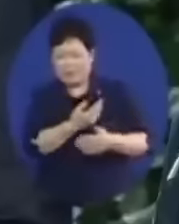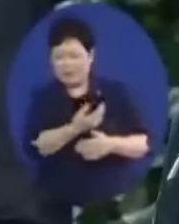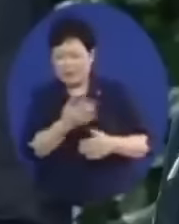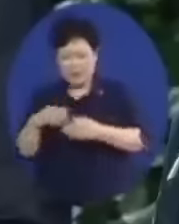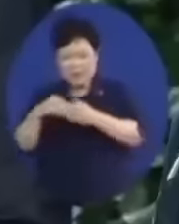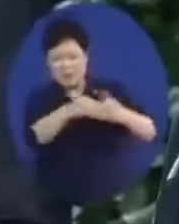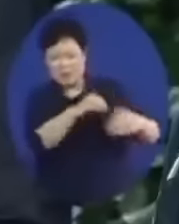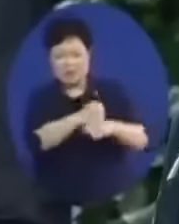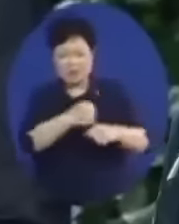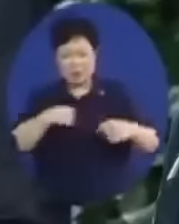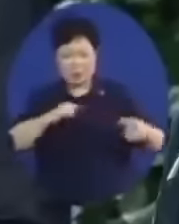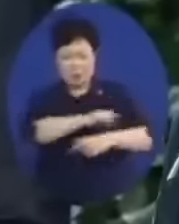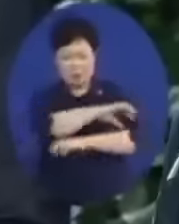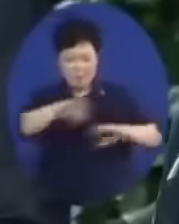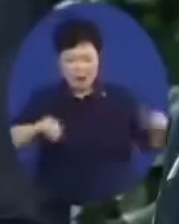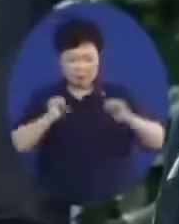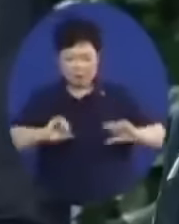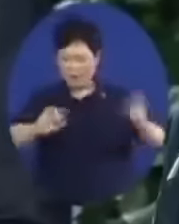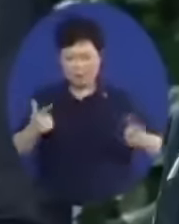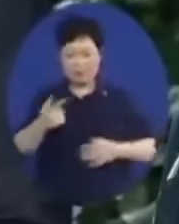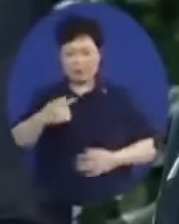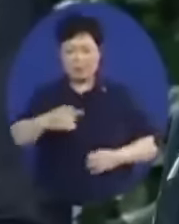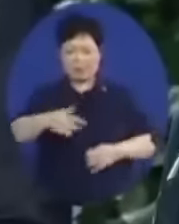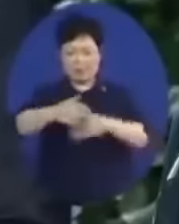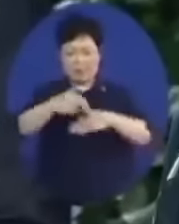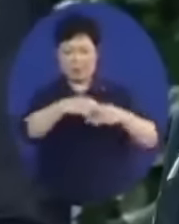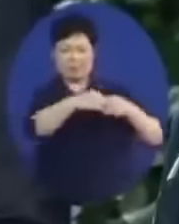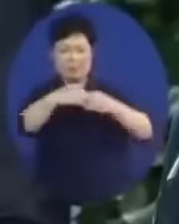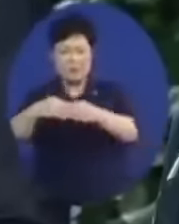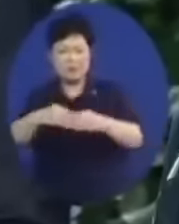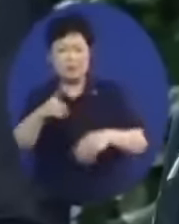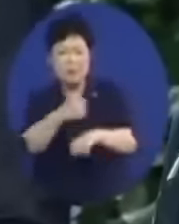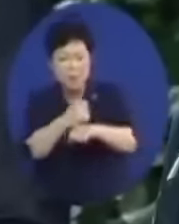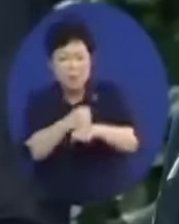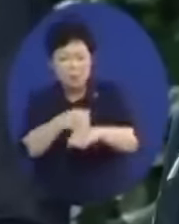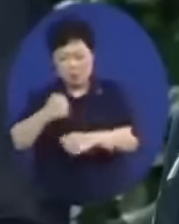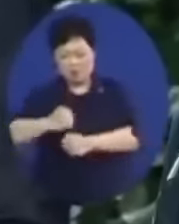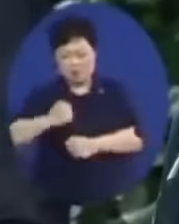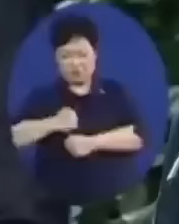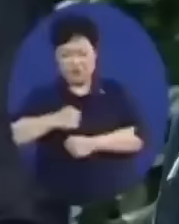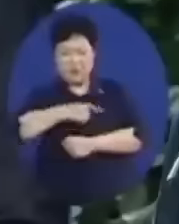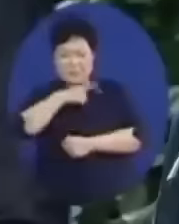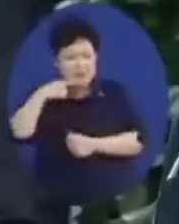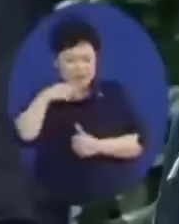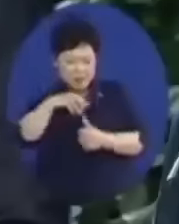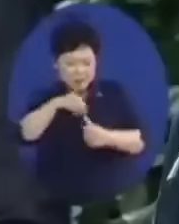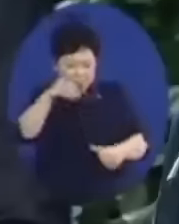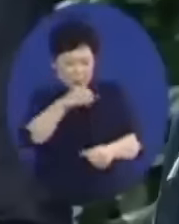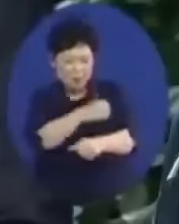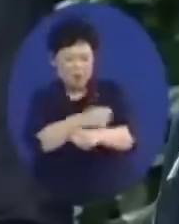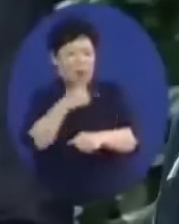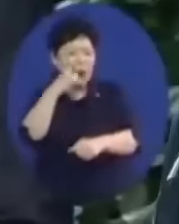않고 도로 차를 돌려서 병원으로 들어가서 그 군인의 피를 나누어 가졌었습니다.